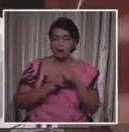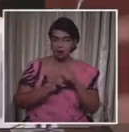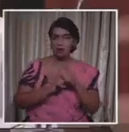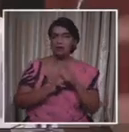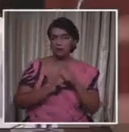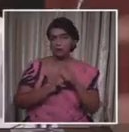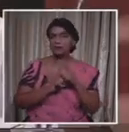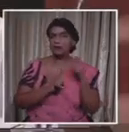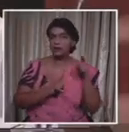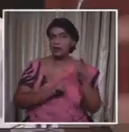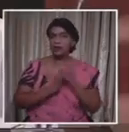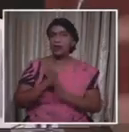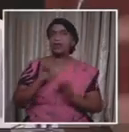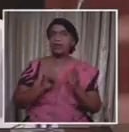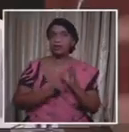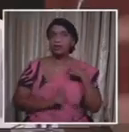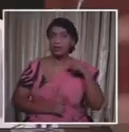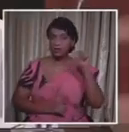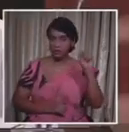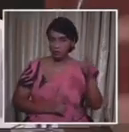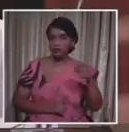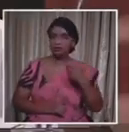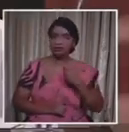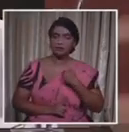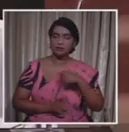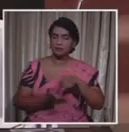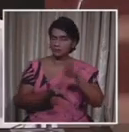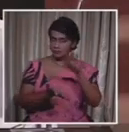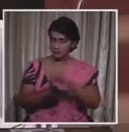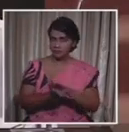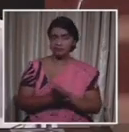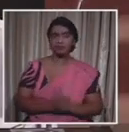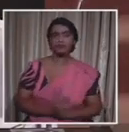Alahapperuma mantrithumage nama mama istira karami.